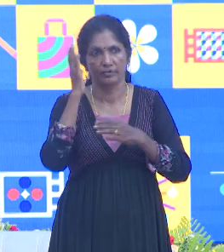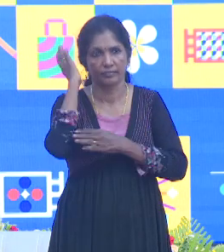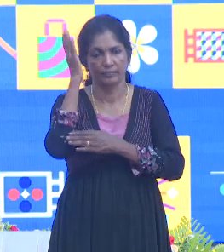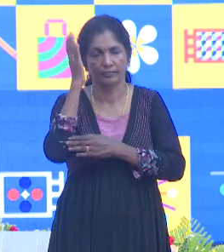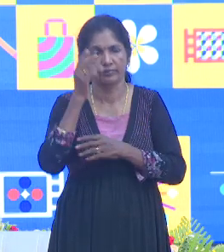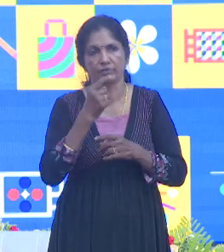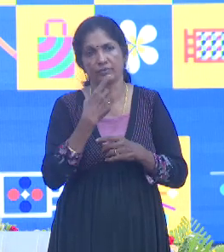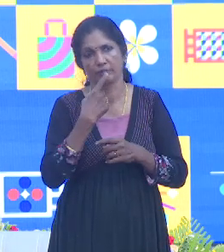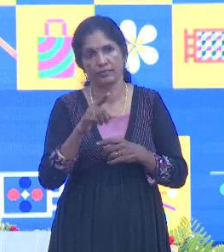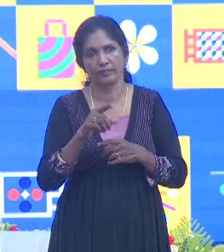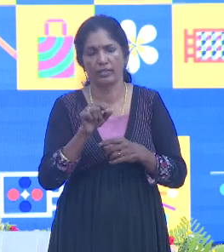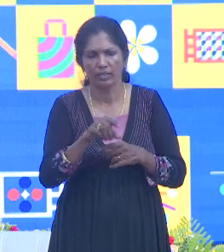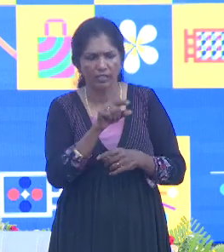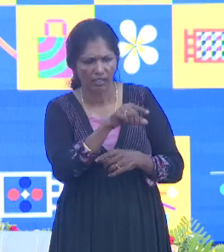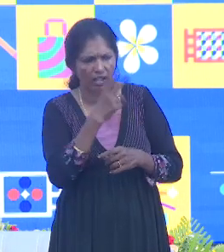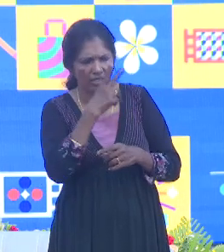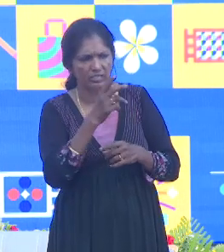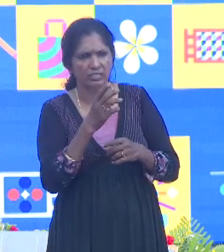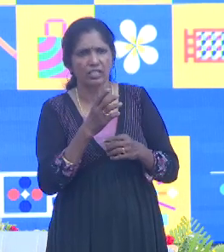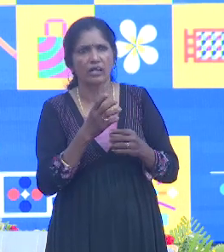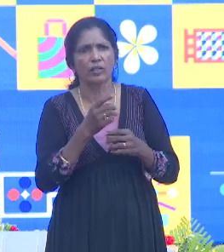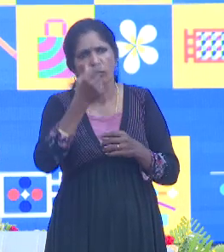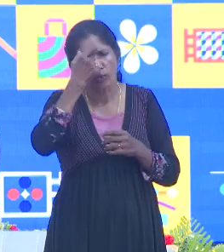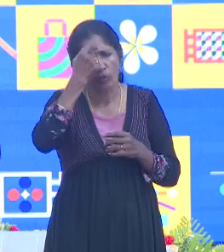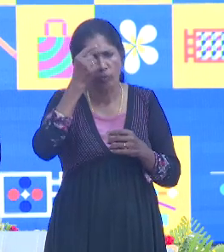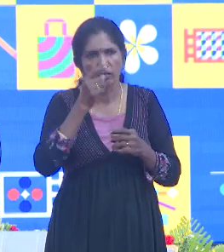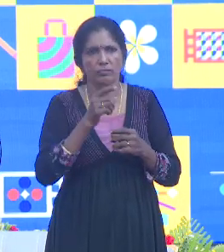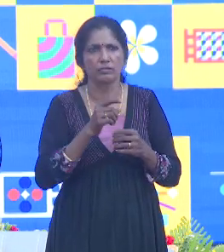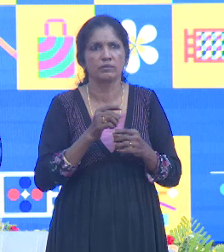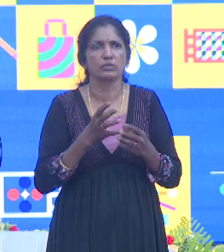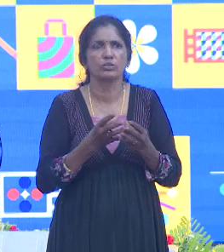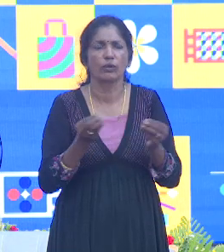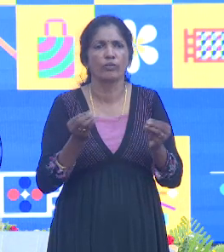Adil Chundikanicha, Kurugal Perihiri Chunda, Neman Ramiche